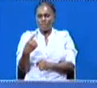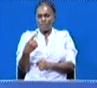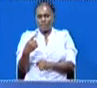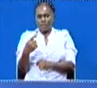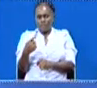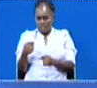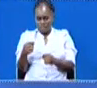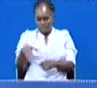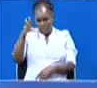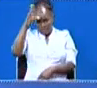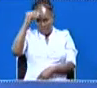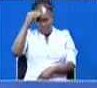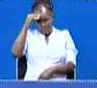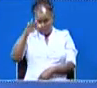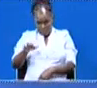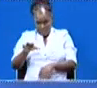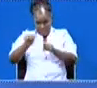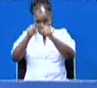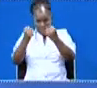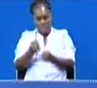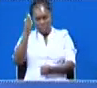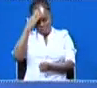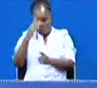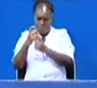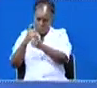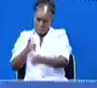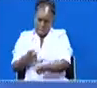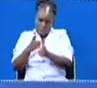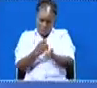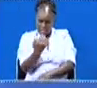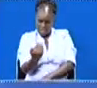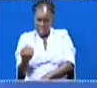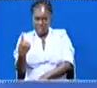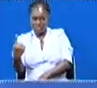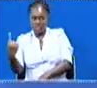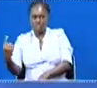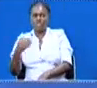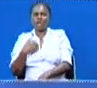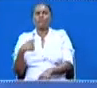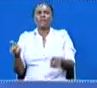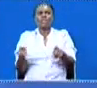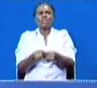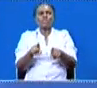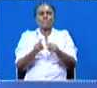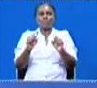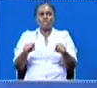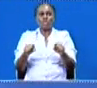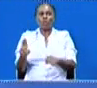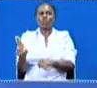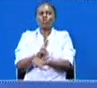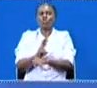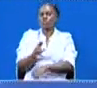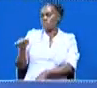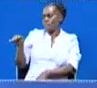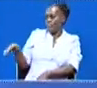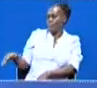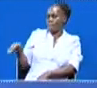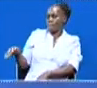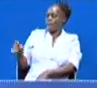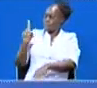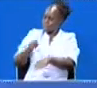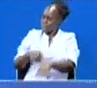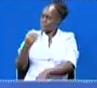utatuwezesha kujua ni talanta gani ambazo kila mwanafunzi ako nazo na unaweza kuanza kuzitumia mapema, ili hata